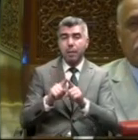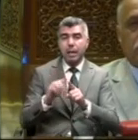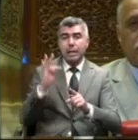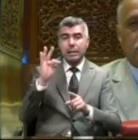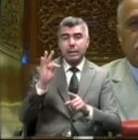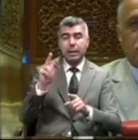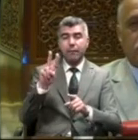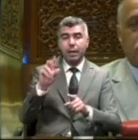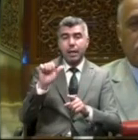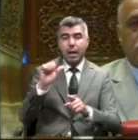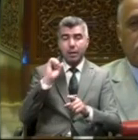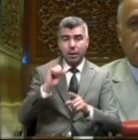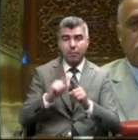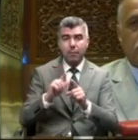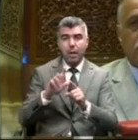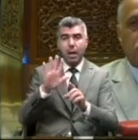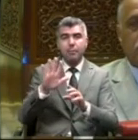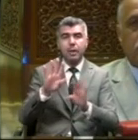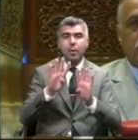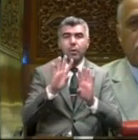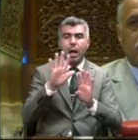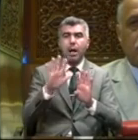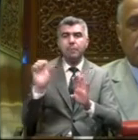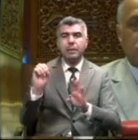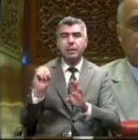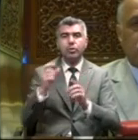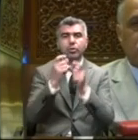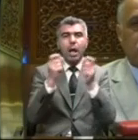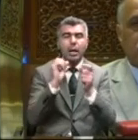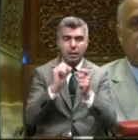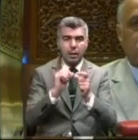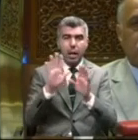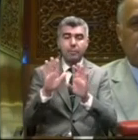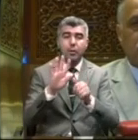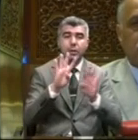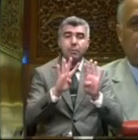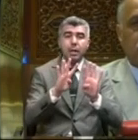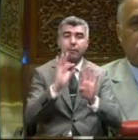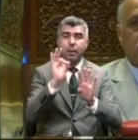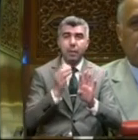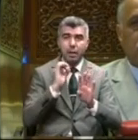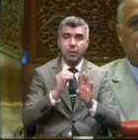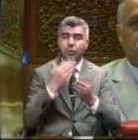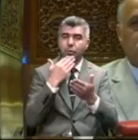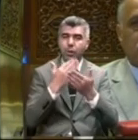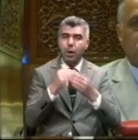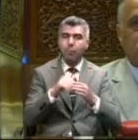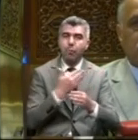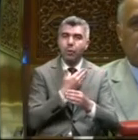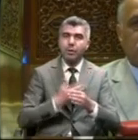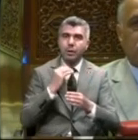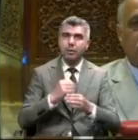تقريبا 150 شركه فقط ثالثا 0.8% من الشركه سيد المستشار